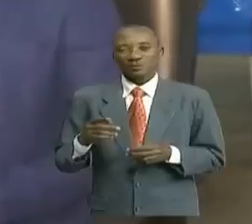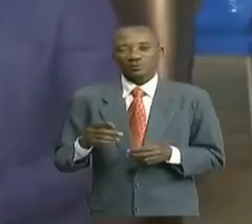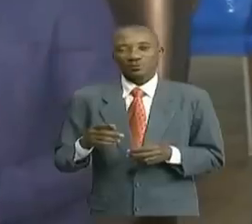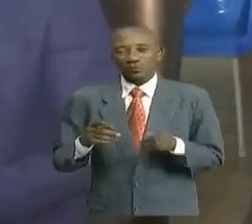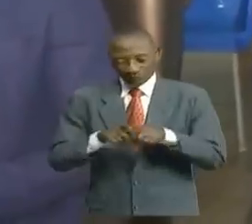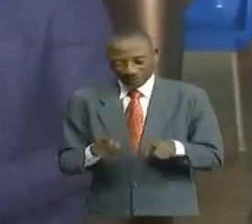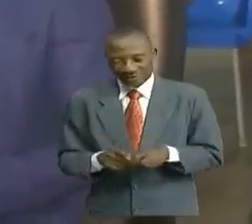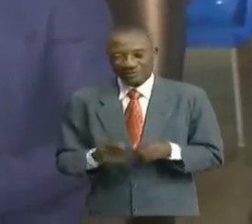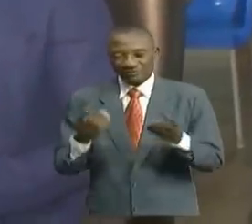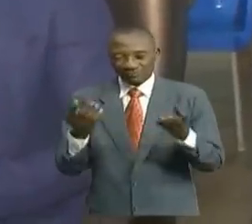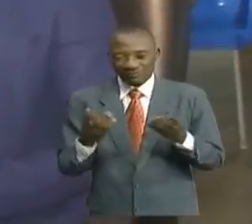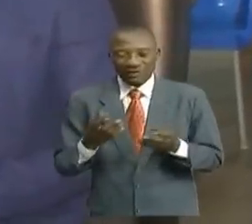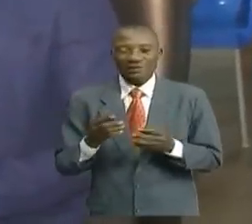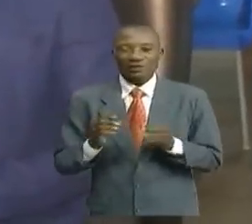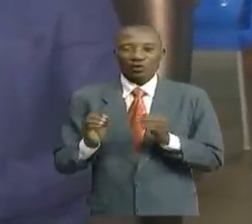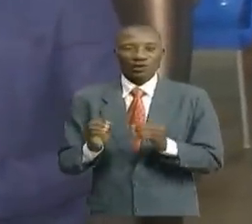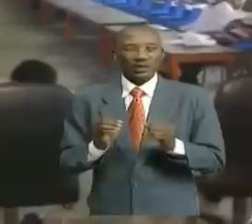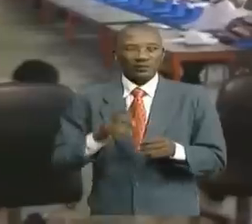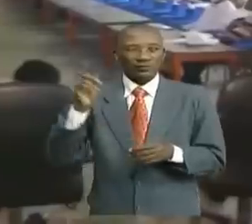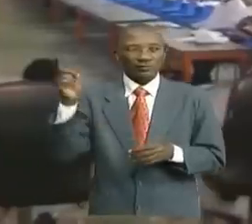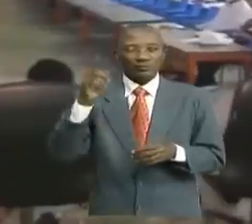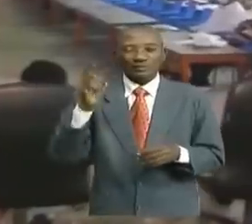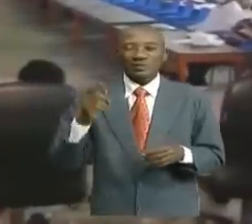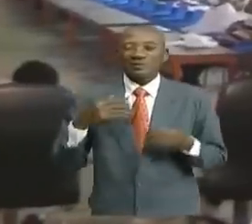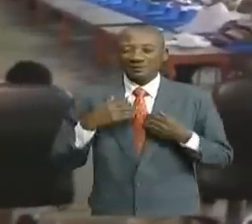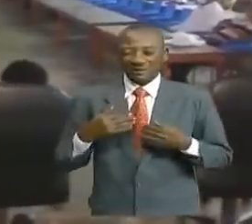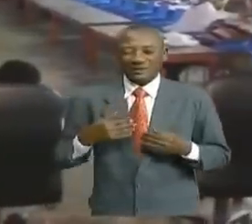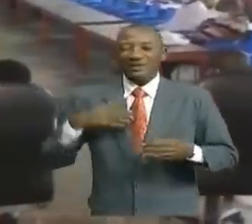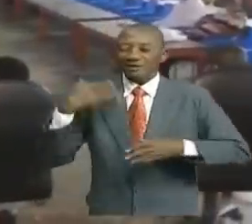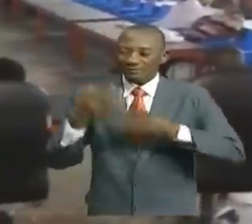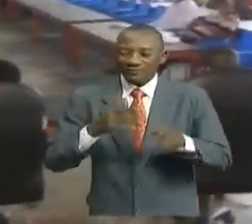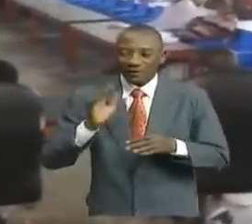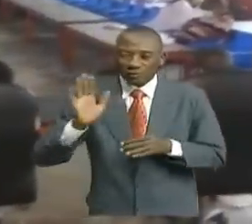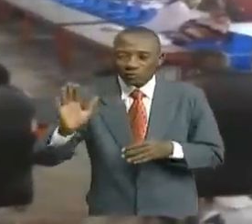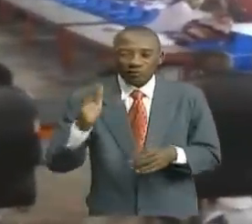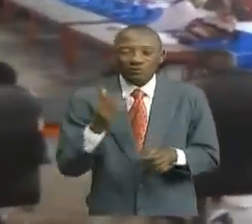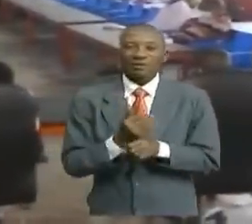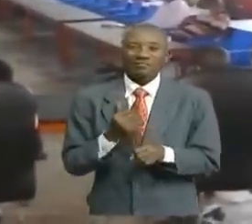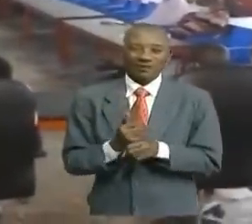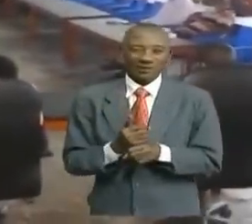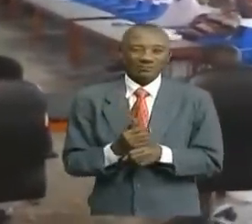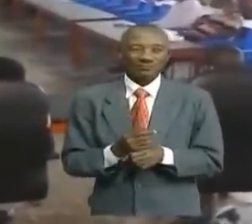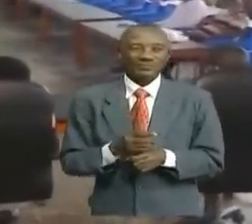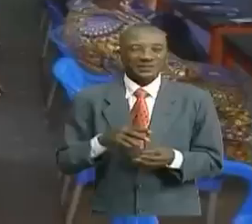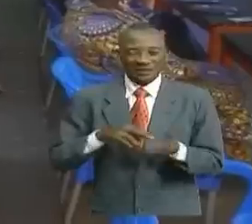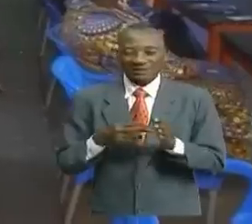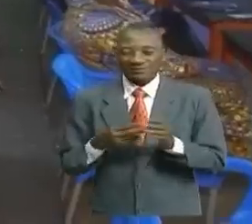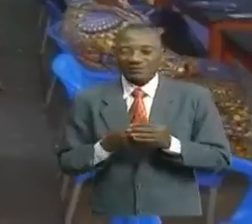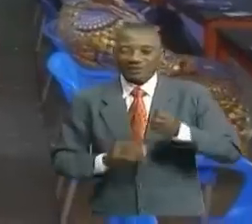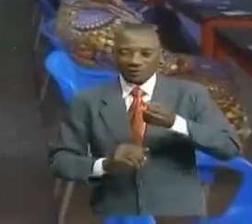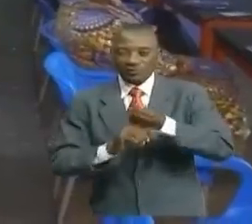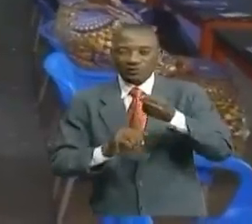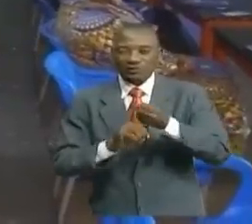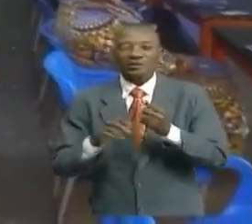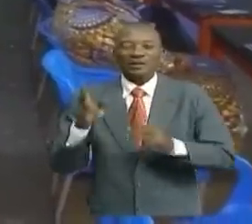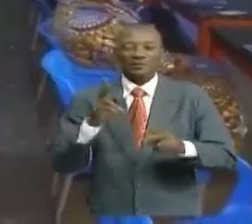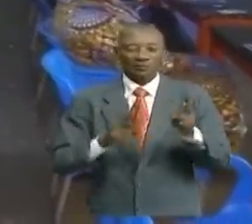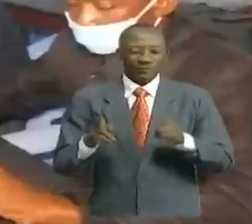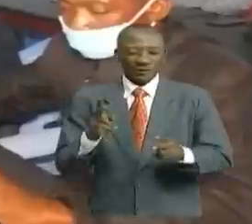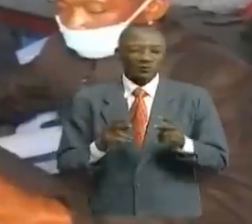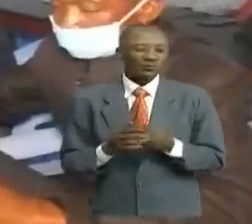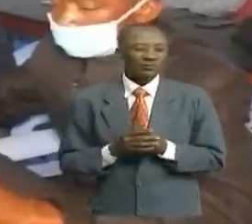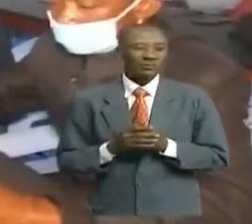la santé, servir la population vulnérable. Après une étape de discussion avec les parties prenantes, est venu le mot du gouverneur